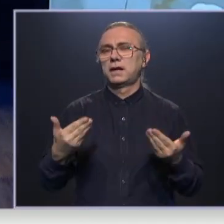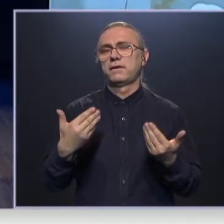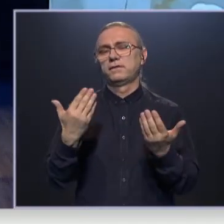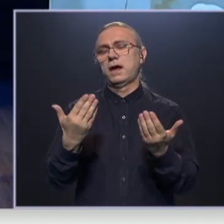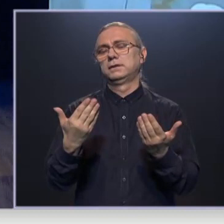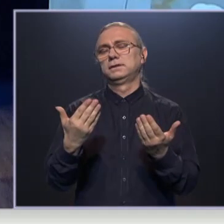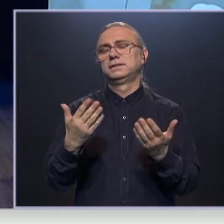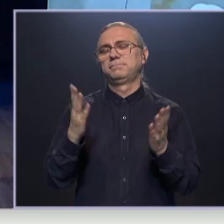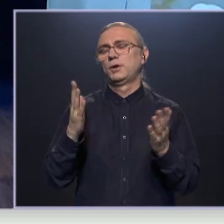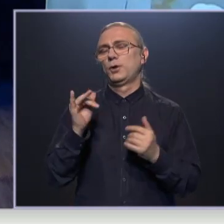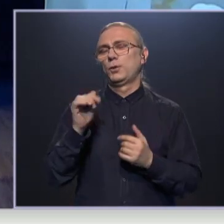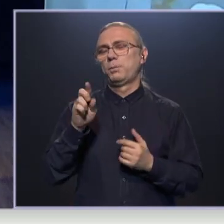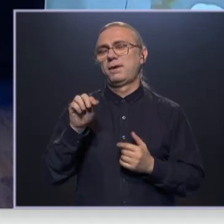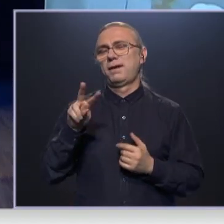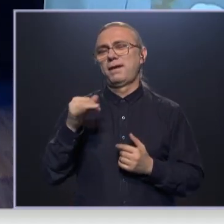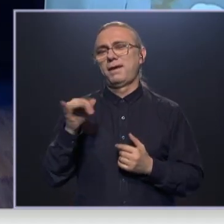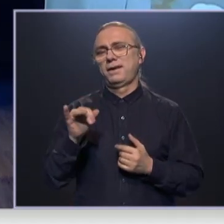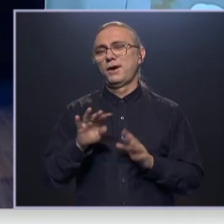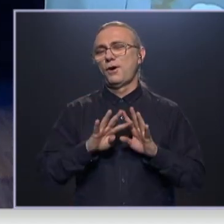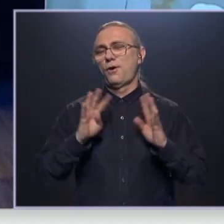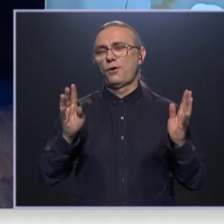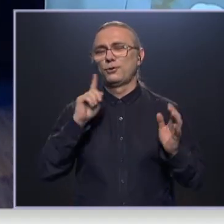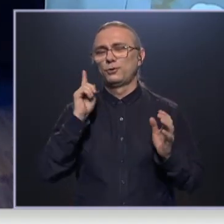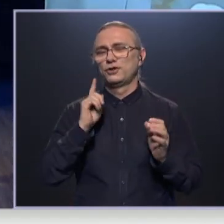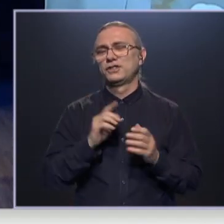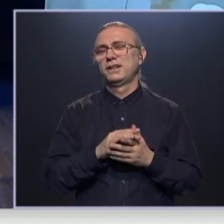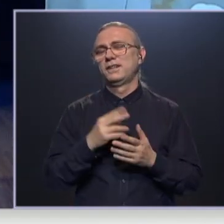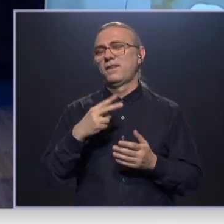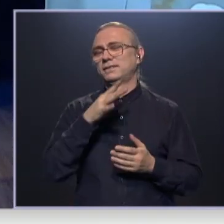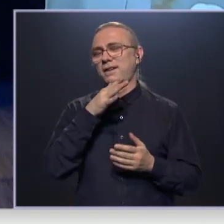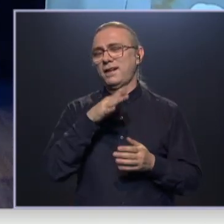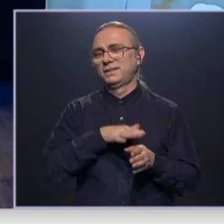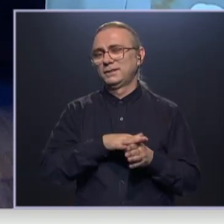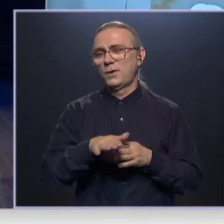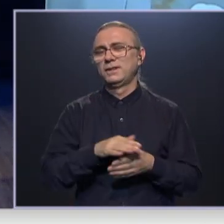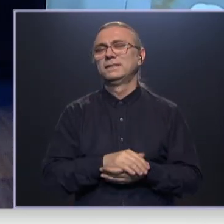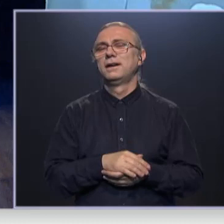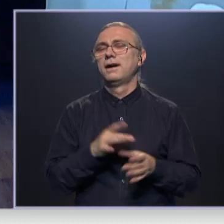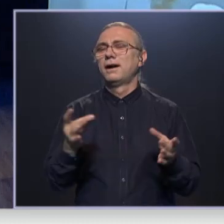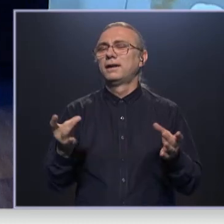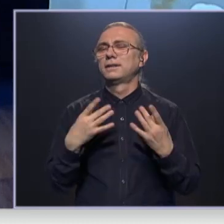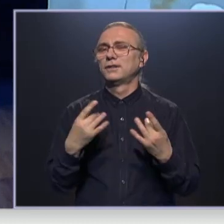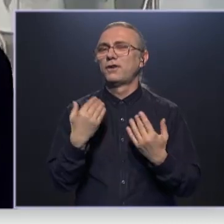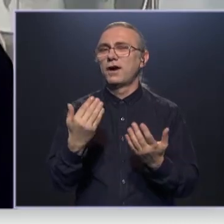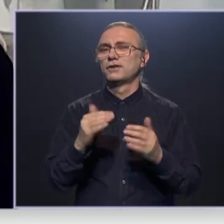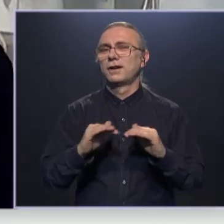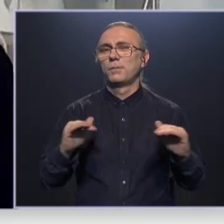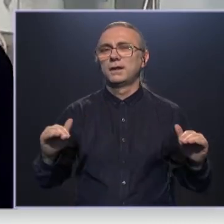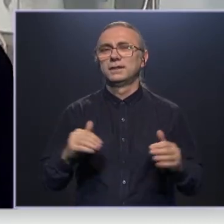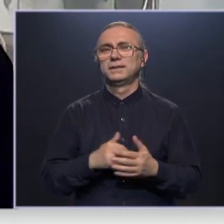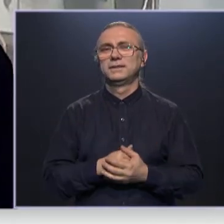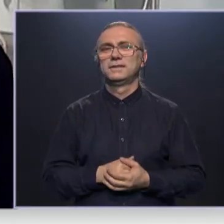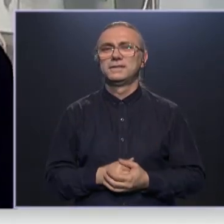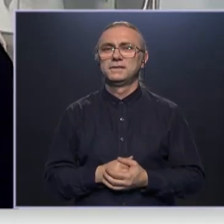юбилеем. Хору юноши исполняется 20 лет в мае. Расскажите о ваших ребятах. Да, действительно, в этом